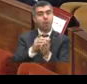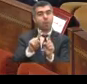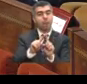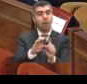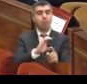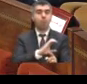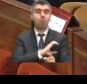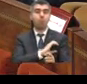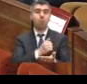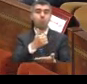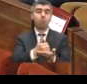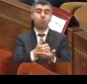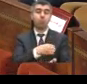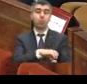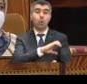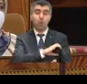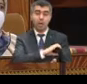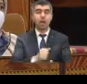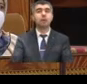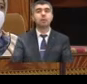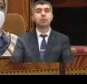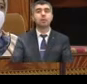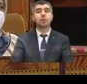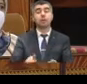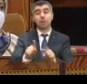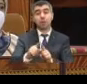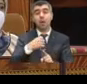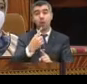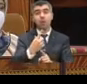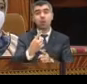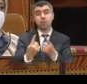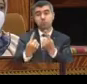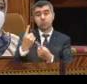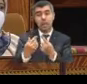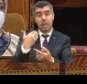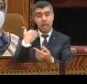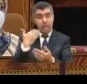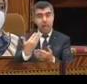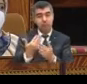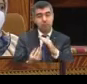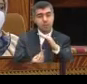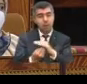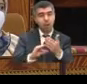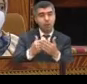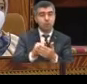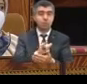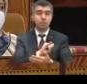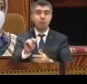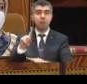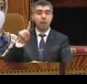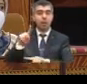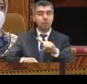وبالمسؤولية. نظافة اليد، عدم الدفاع عن اللوبيات وجشعها، محاربة الفساد، العمل بتفان لإيجاد